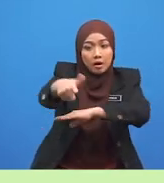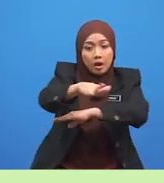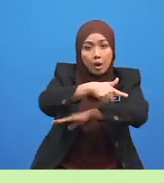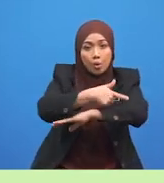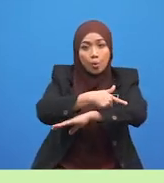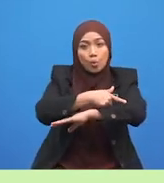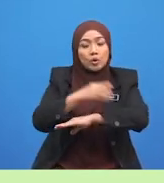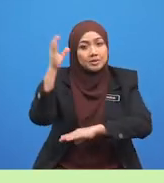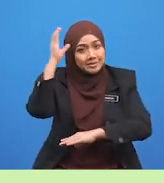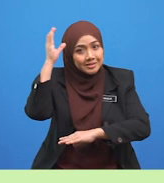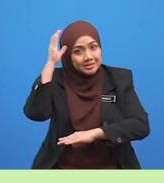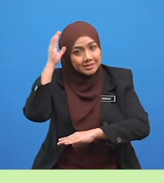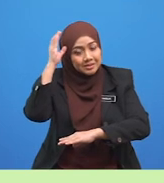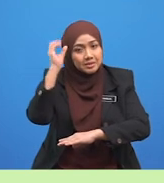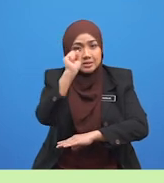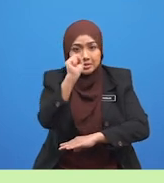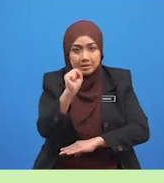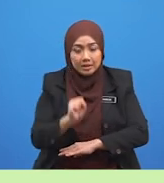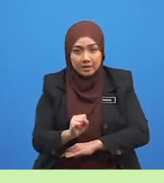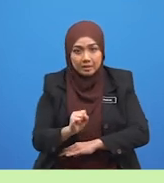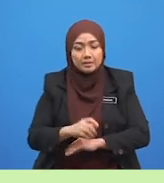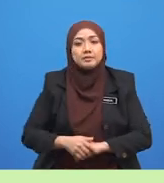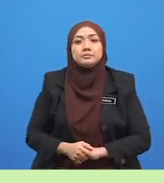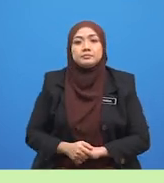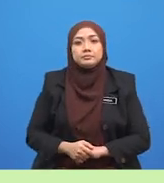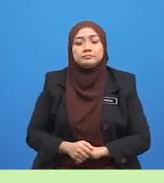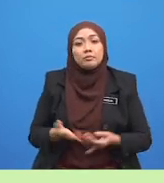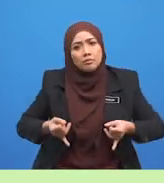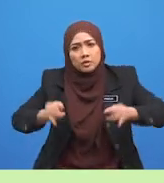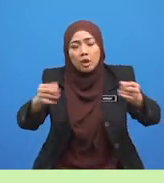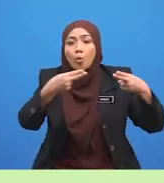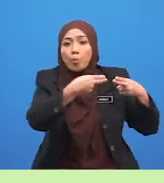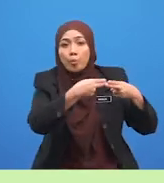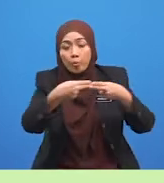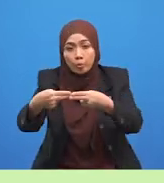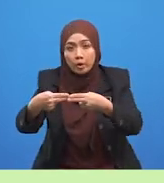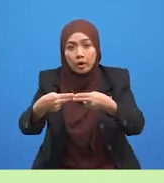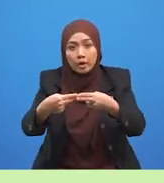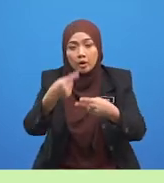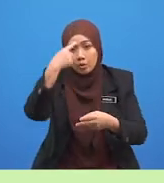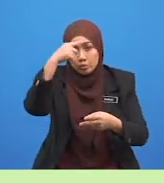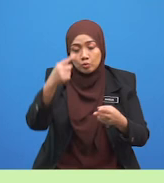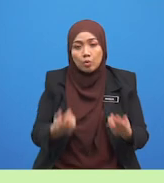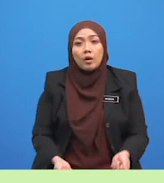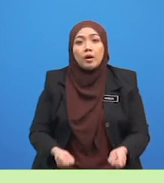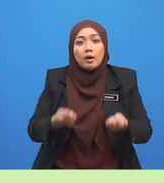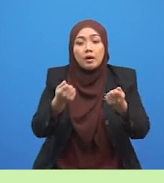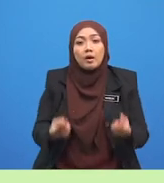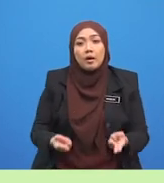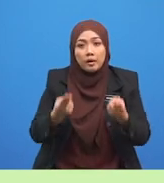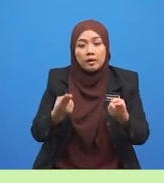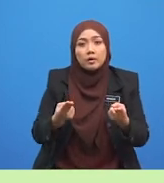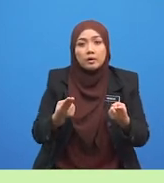kepentingan Sungai Rajang adalah sebagai jalan perhubungan dan pengangkutan bagi menghubungkan